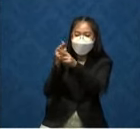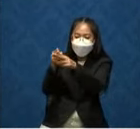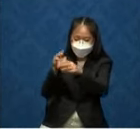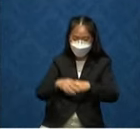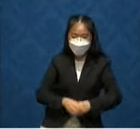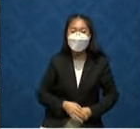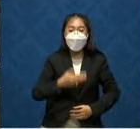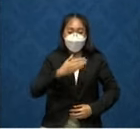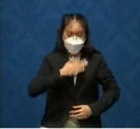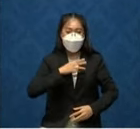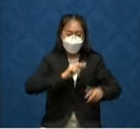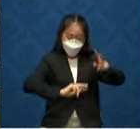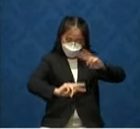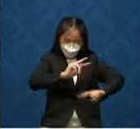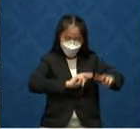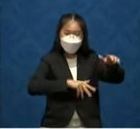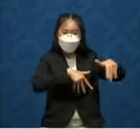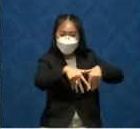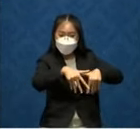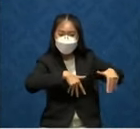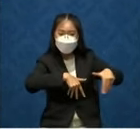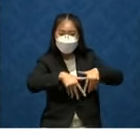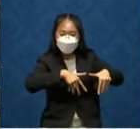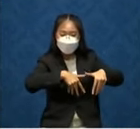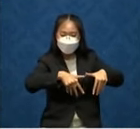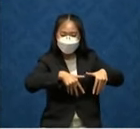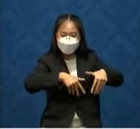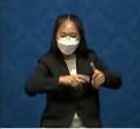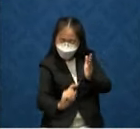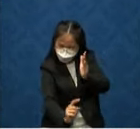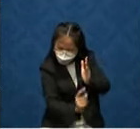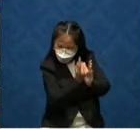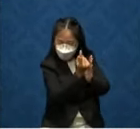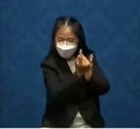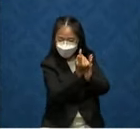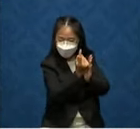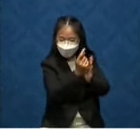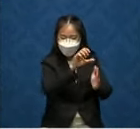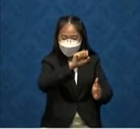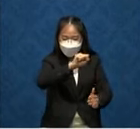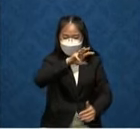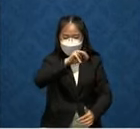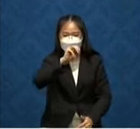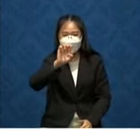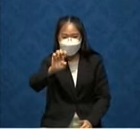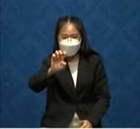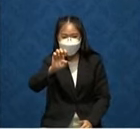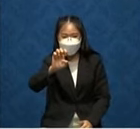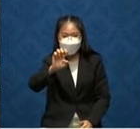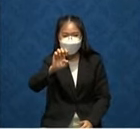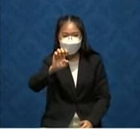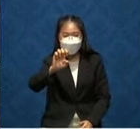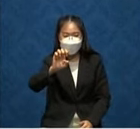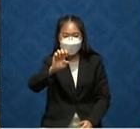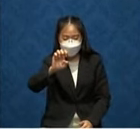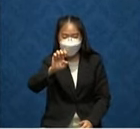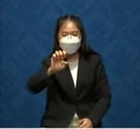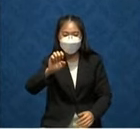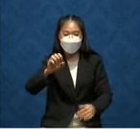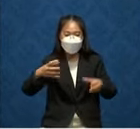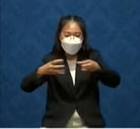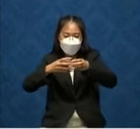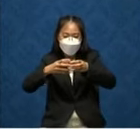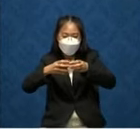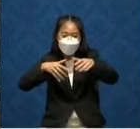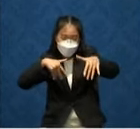ทุกภาคสวนนั้เราทำตั้งแต่ระดบฐานรากSME วิศาคดจุมชน